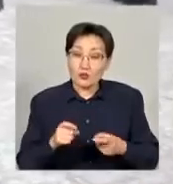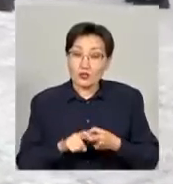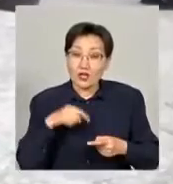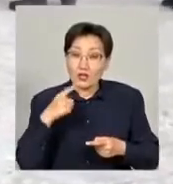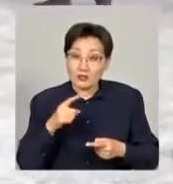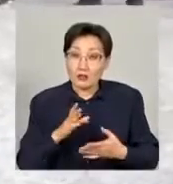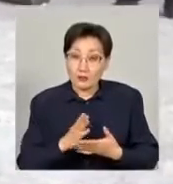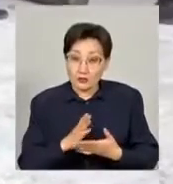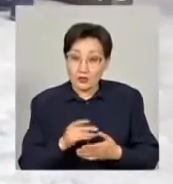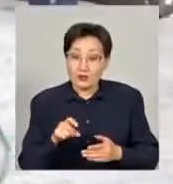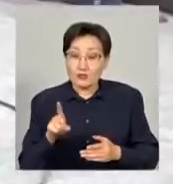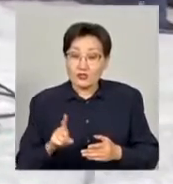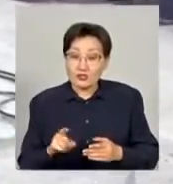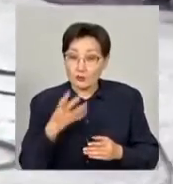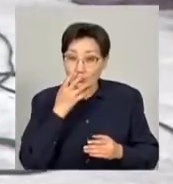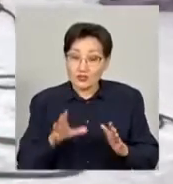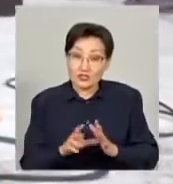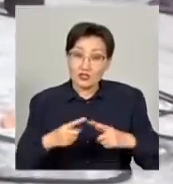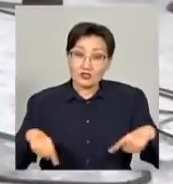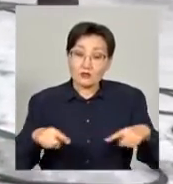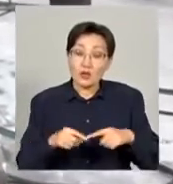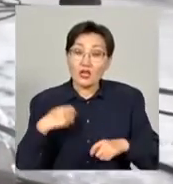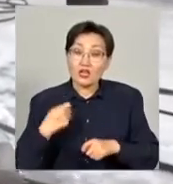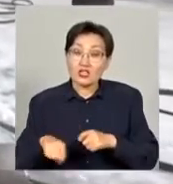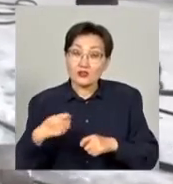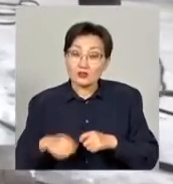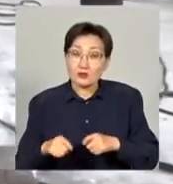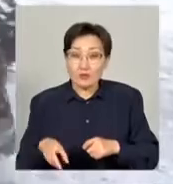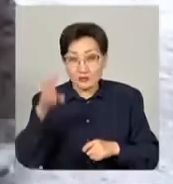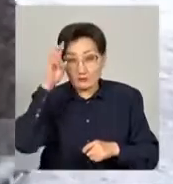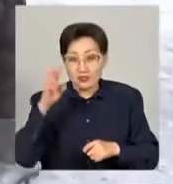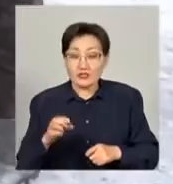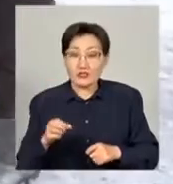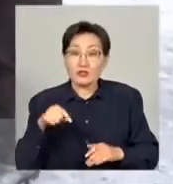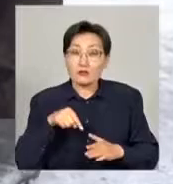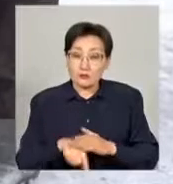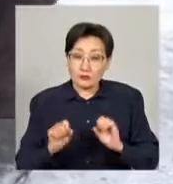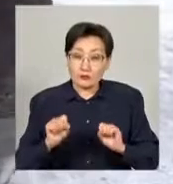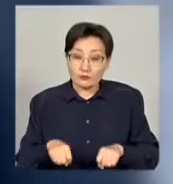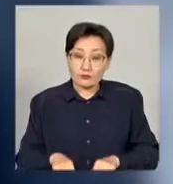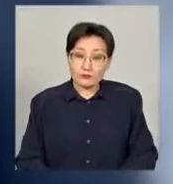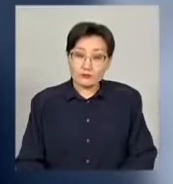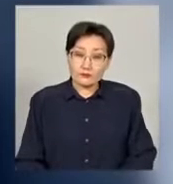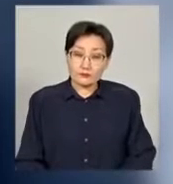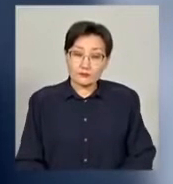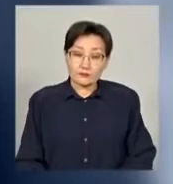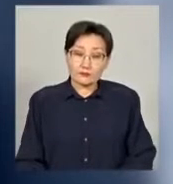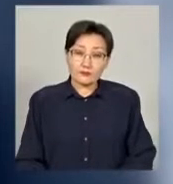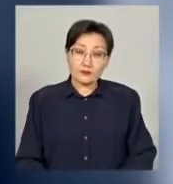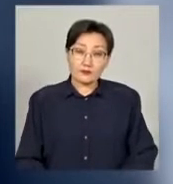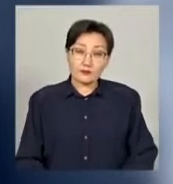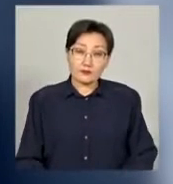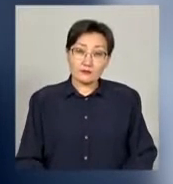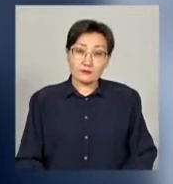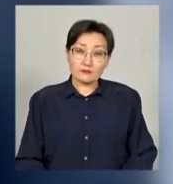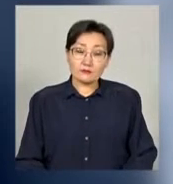дейді. Енді Екібастұздағы жылу электр орталығының қаржыландырылуына мемлекет араласуы мүмкін. Независимо от причин